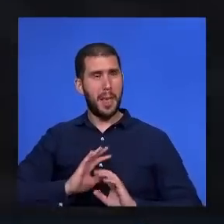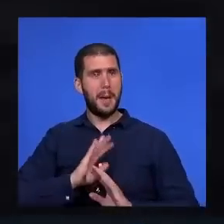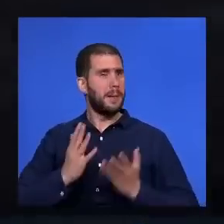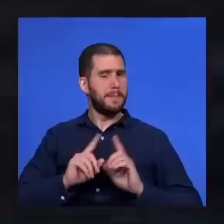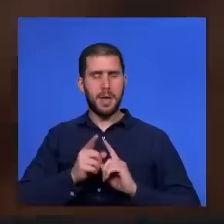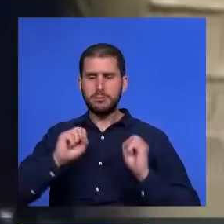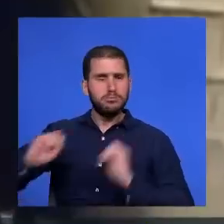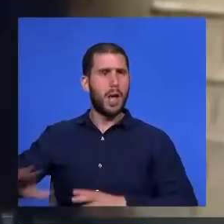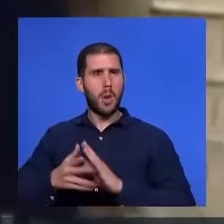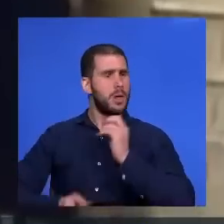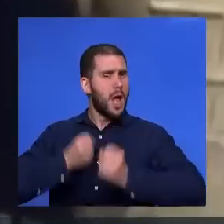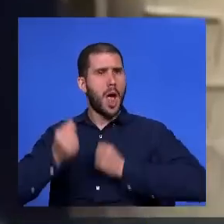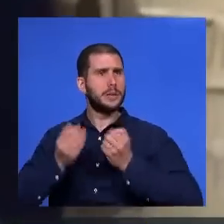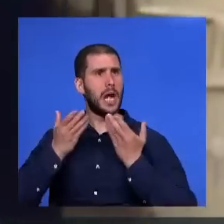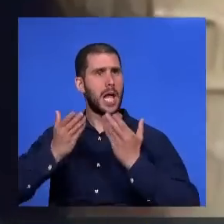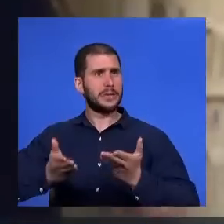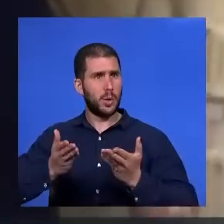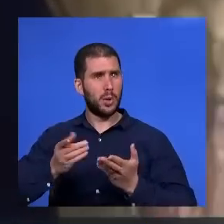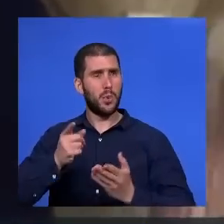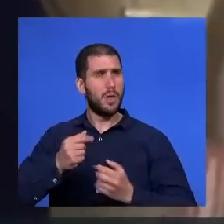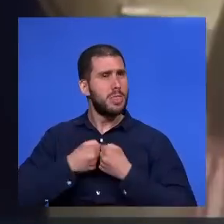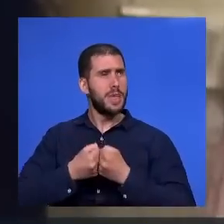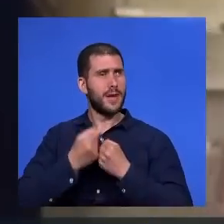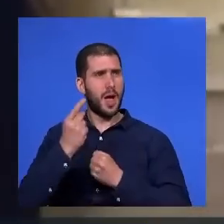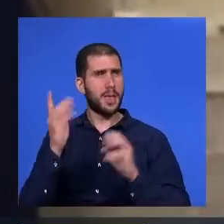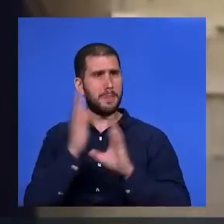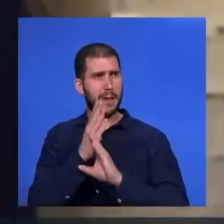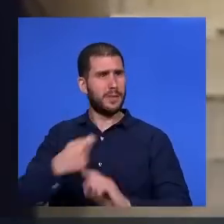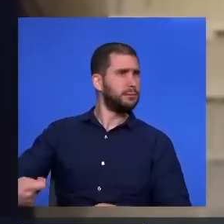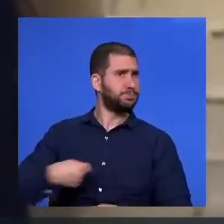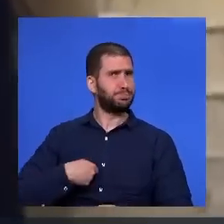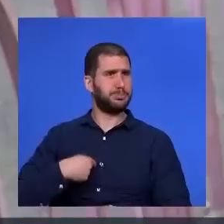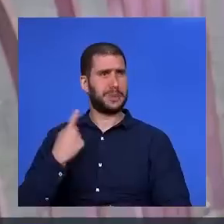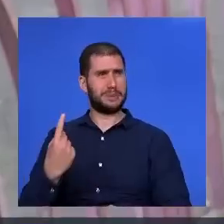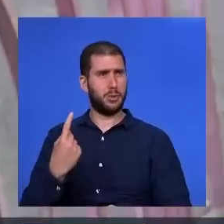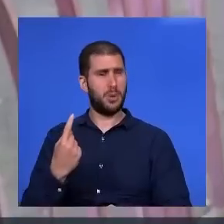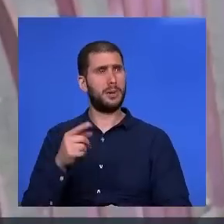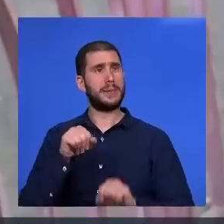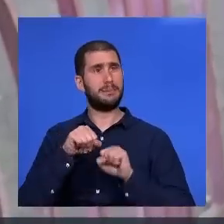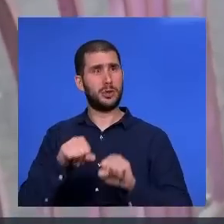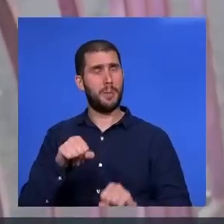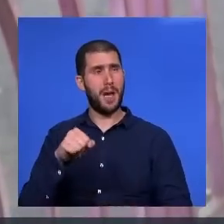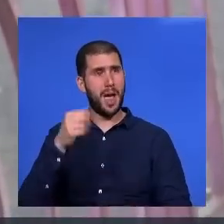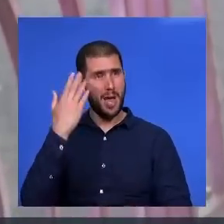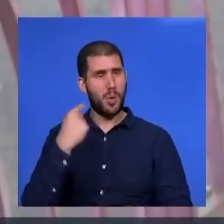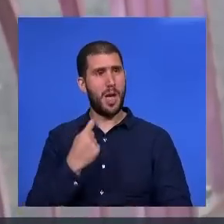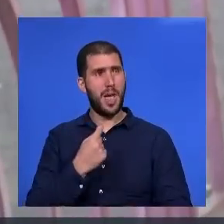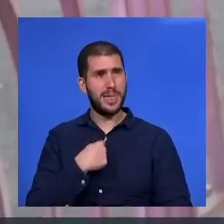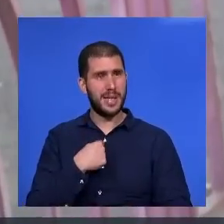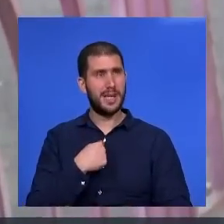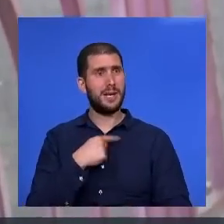עזב הכל ורץ לעזור. הוא נאבק באחד המחבלים ונדקר. בסופר היינו